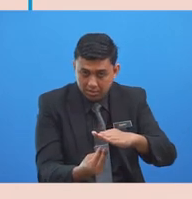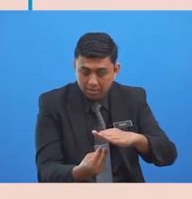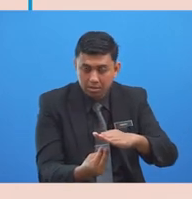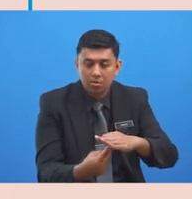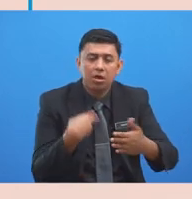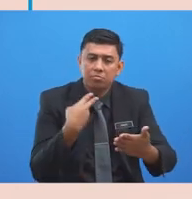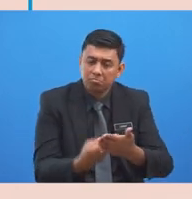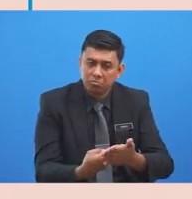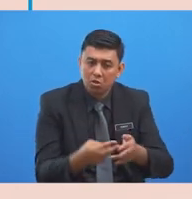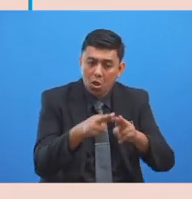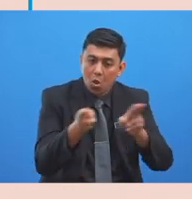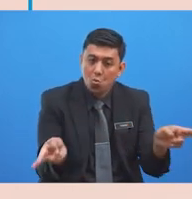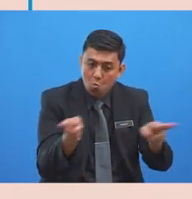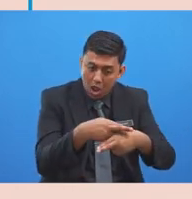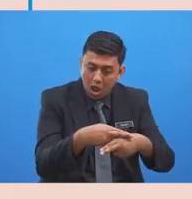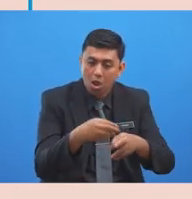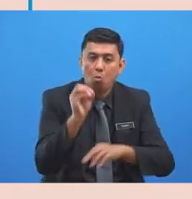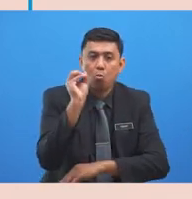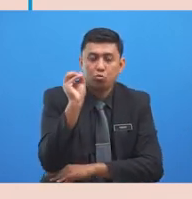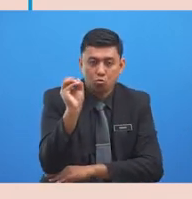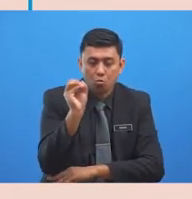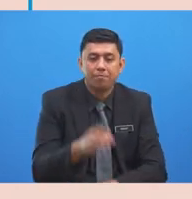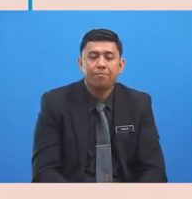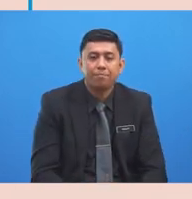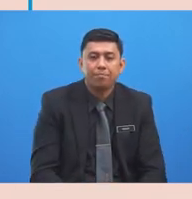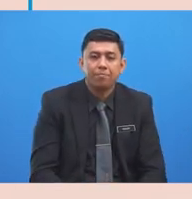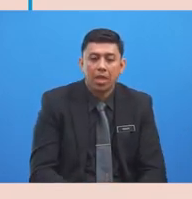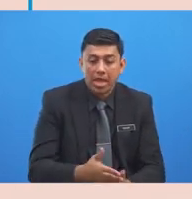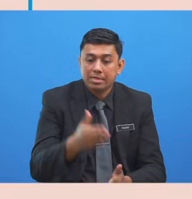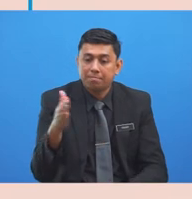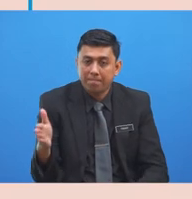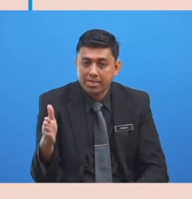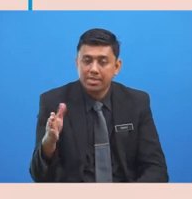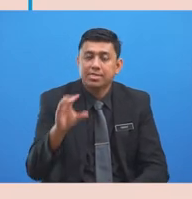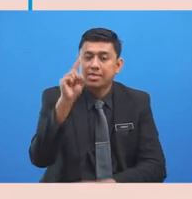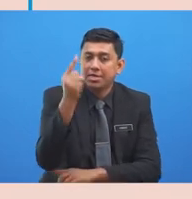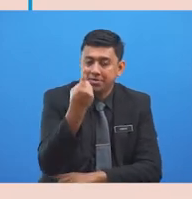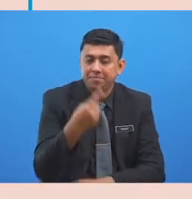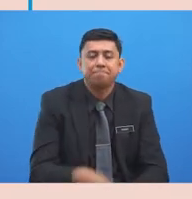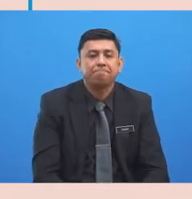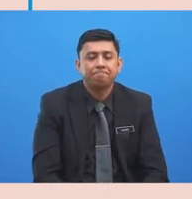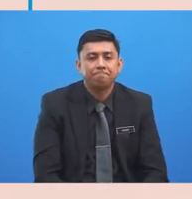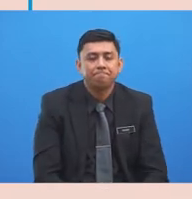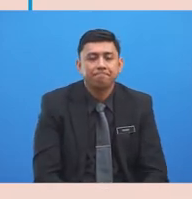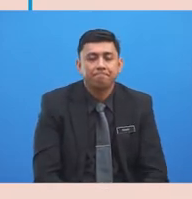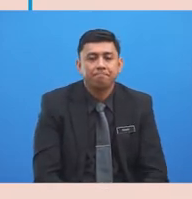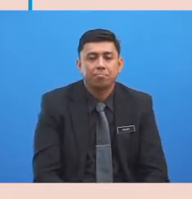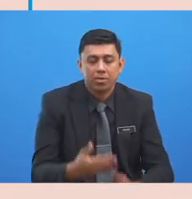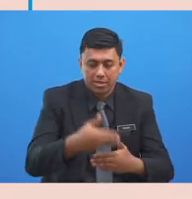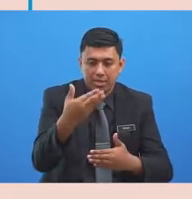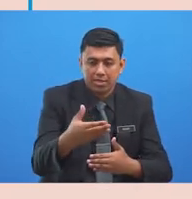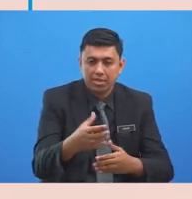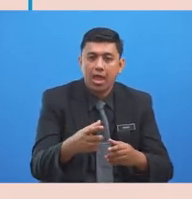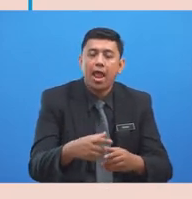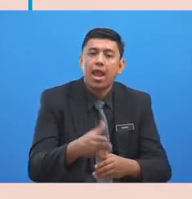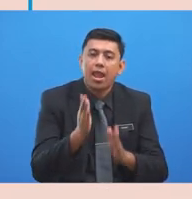sehingga ruang kosong atau space sahaja. Bagi next line